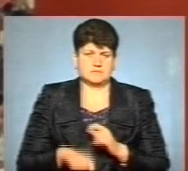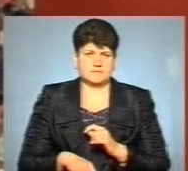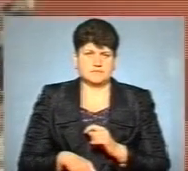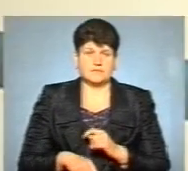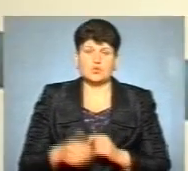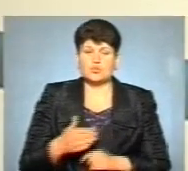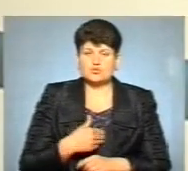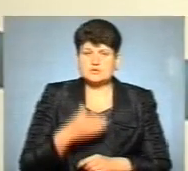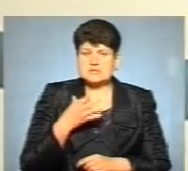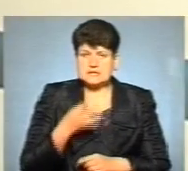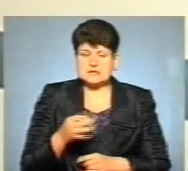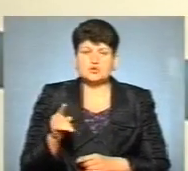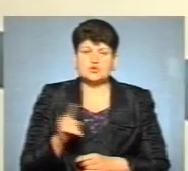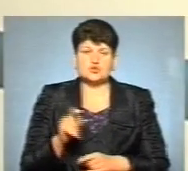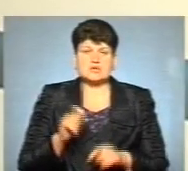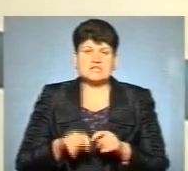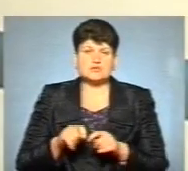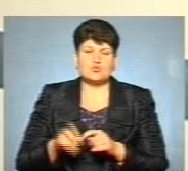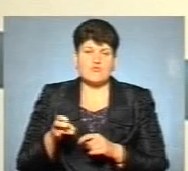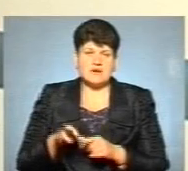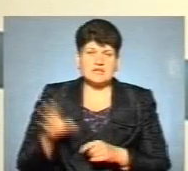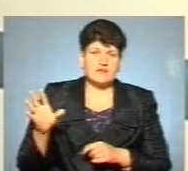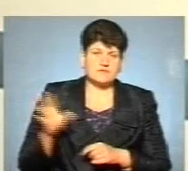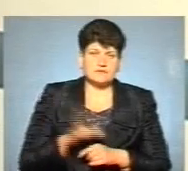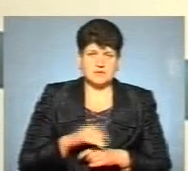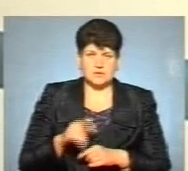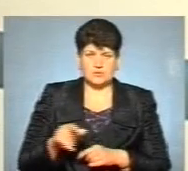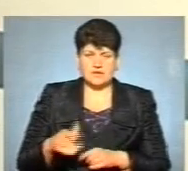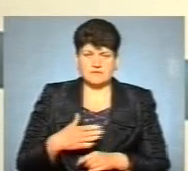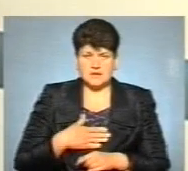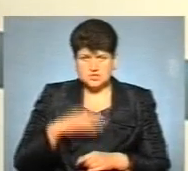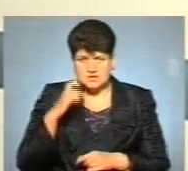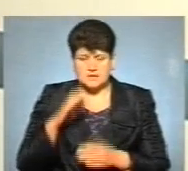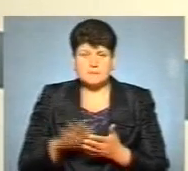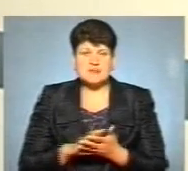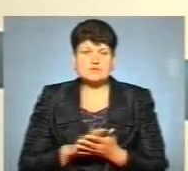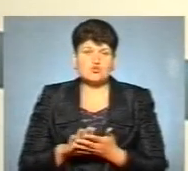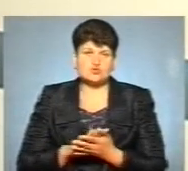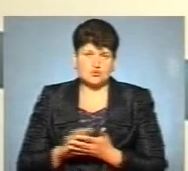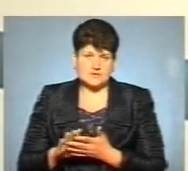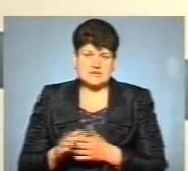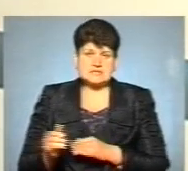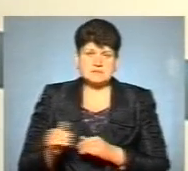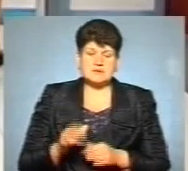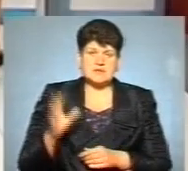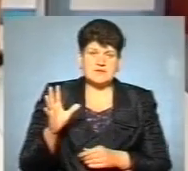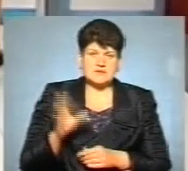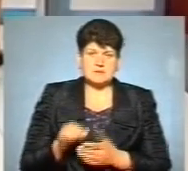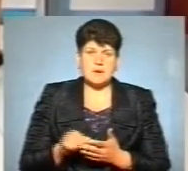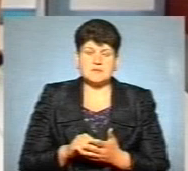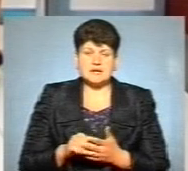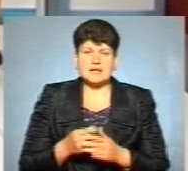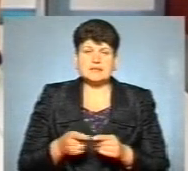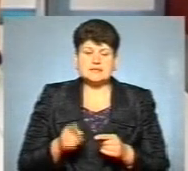хочу сказати, що тестування всіх верств населення в нас в державі безкоштовне. Тому що забезпечення всіма розхідними матеріалами, це